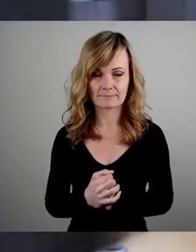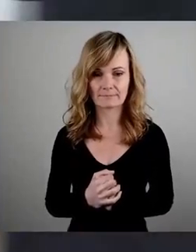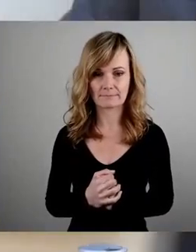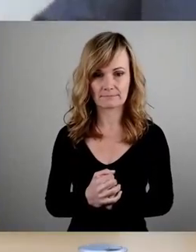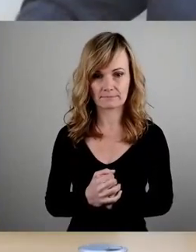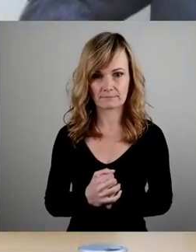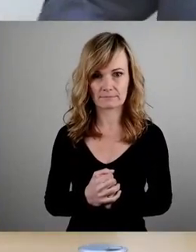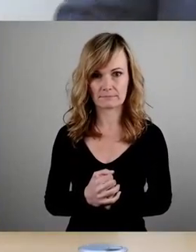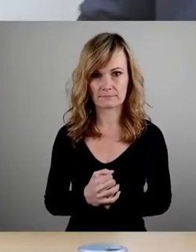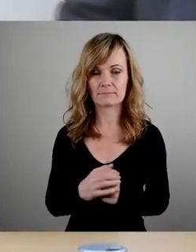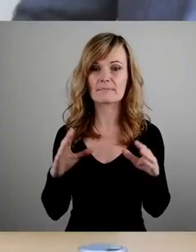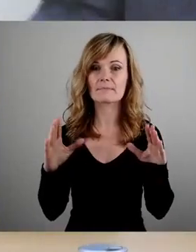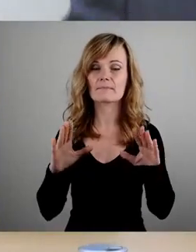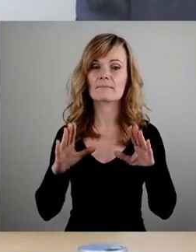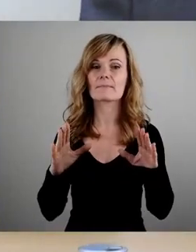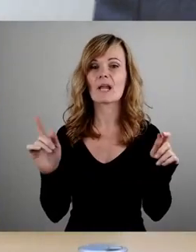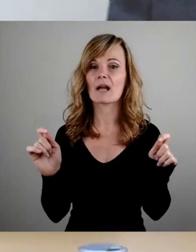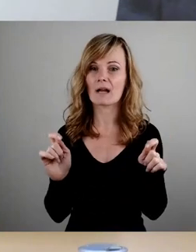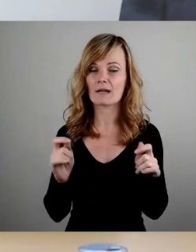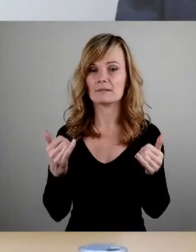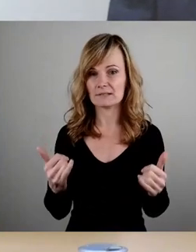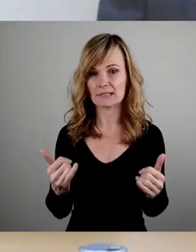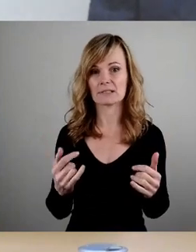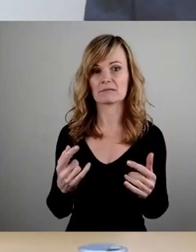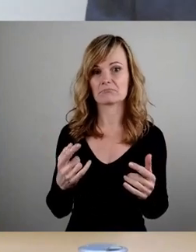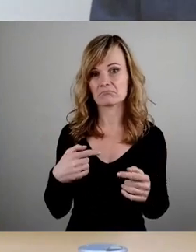nach der Auszeit noch weiteren Redebedarf?